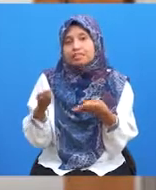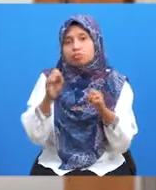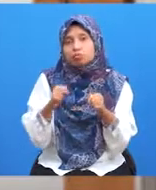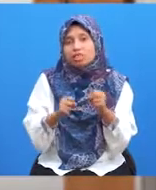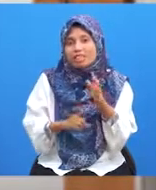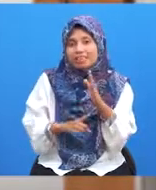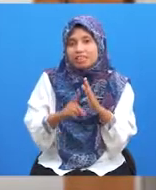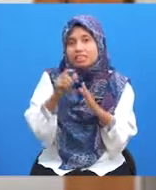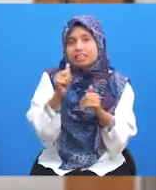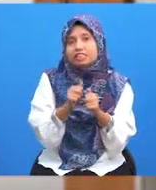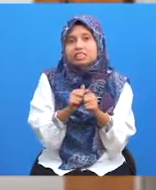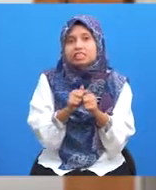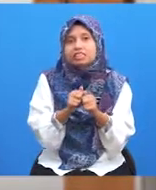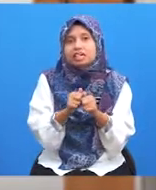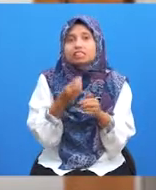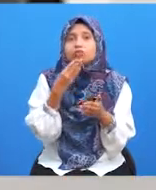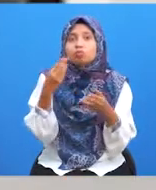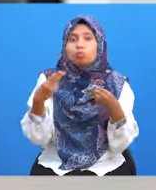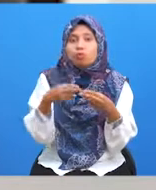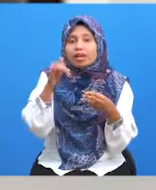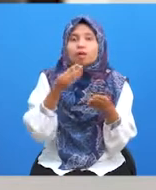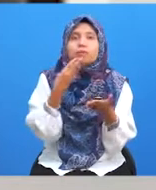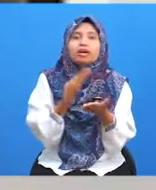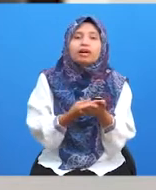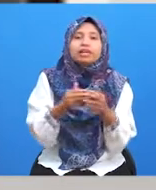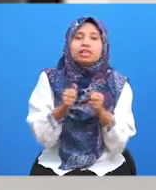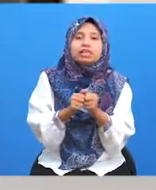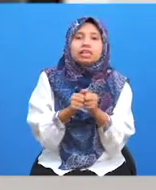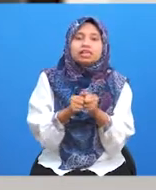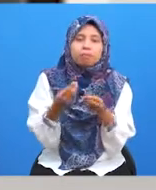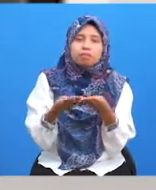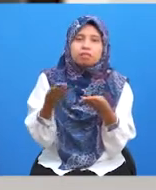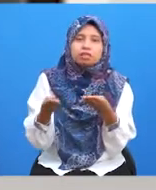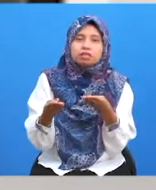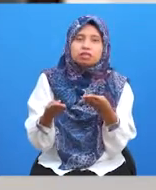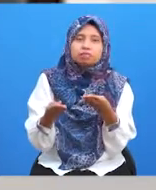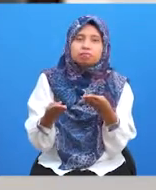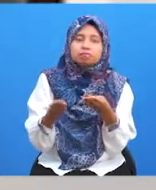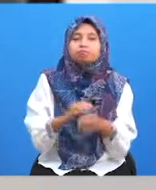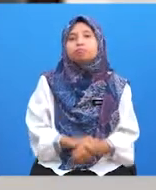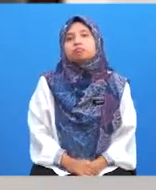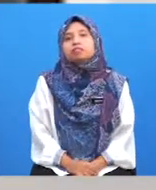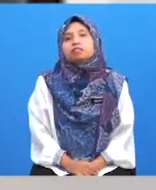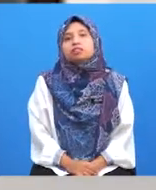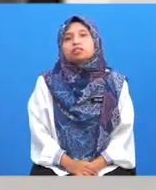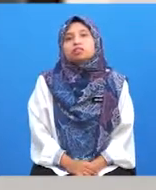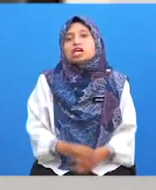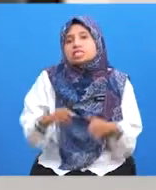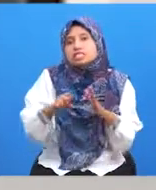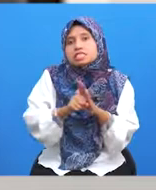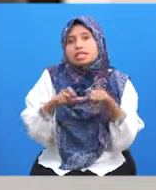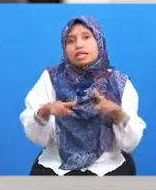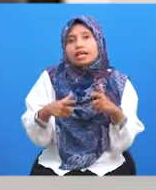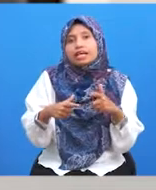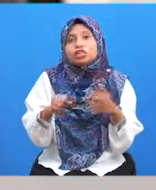dalam peningkatan penjualan kalau dipikirkan memang masuk akal kan selain